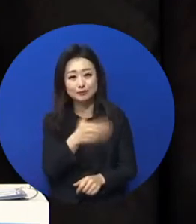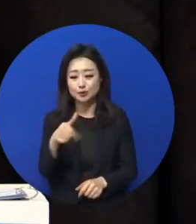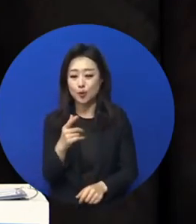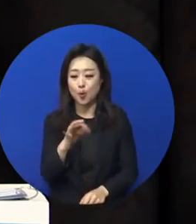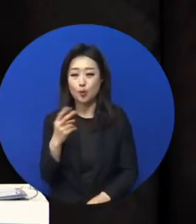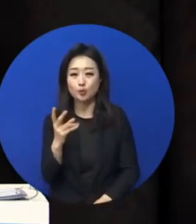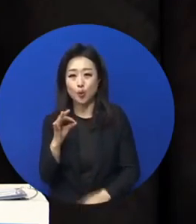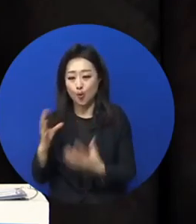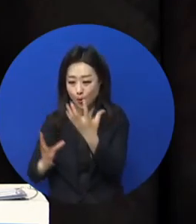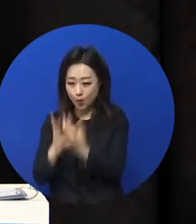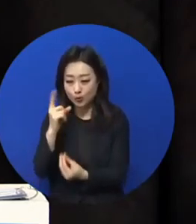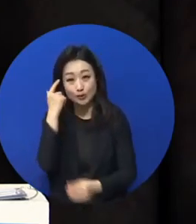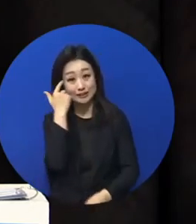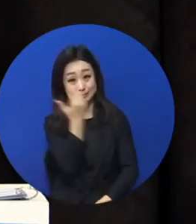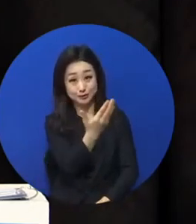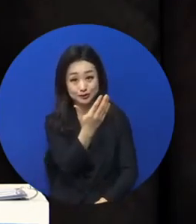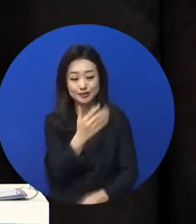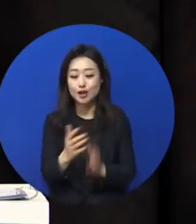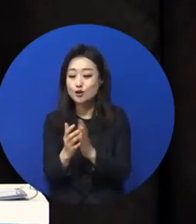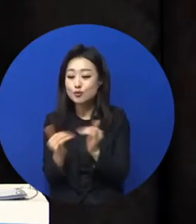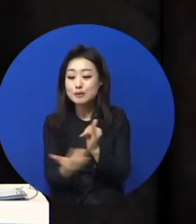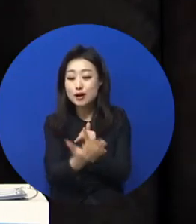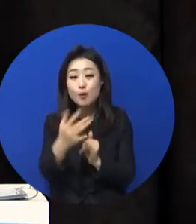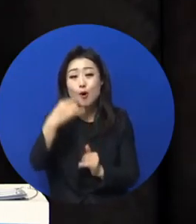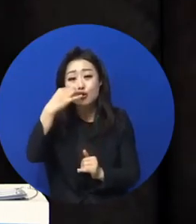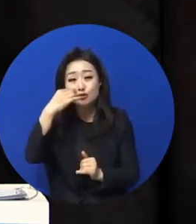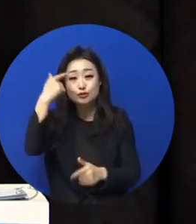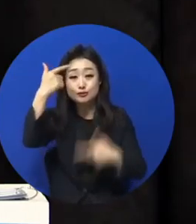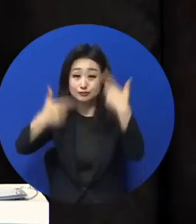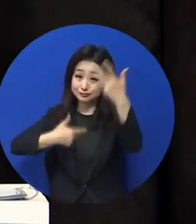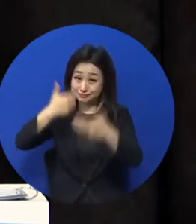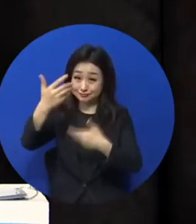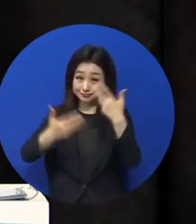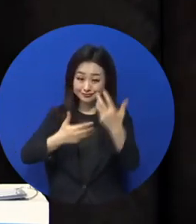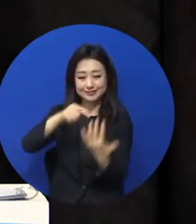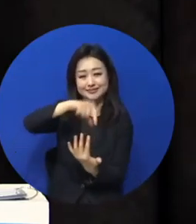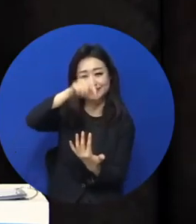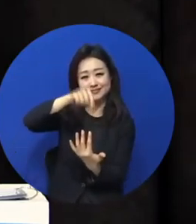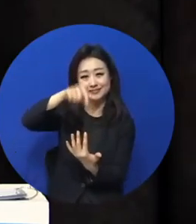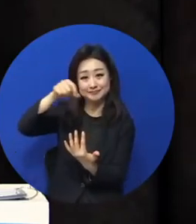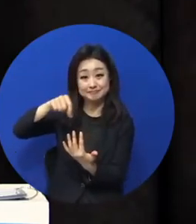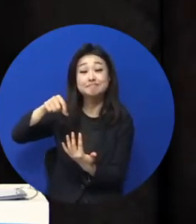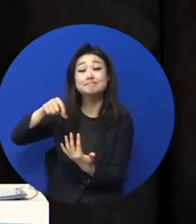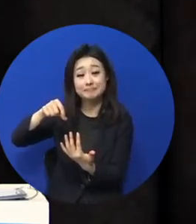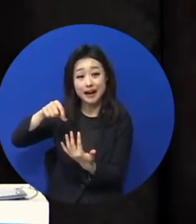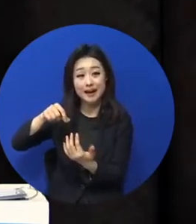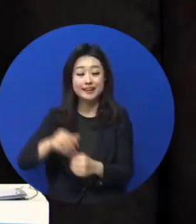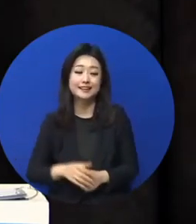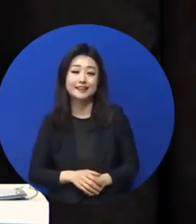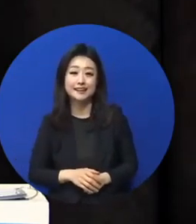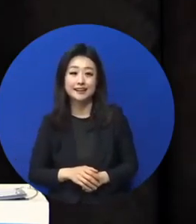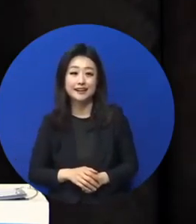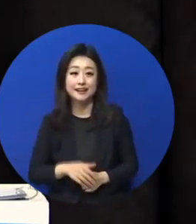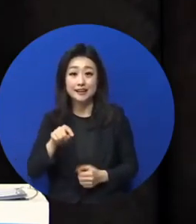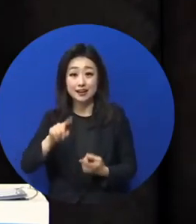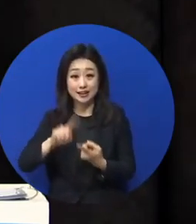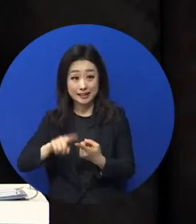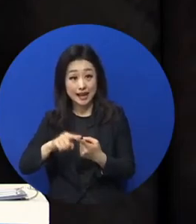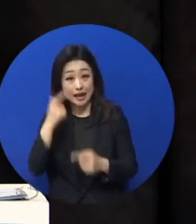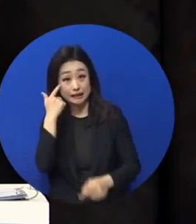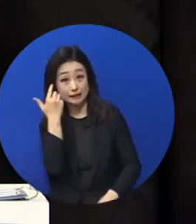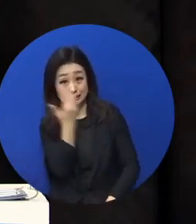선거구별로 국민 여러분께서 가장 많이 궁금해하시는 사안을 선정했습니다. 새 후보자들은 공천관리위원